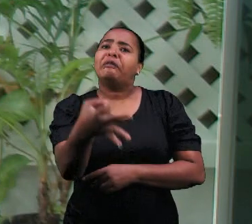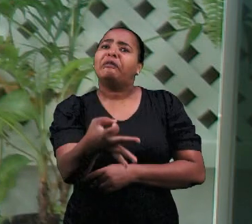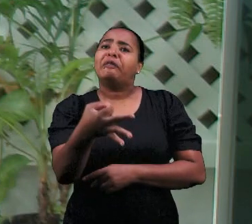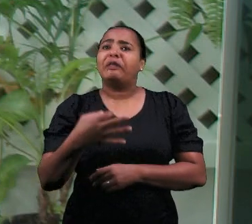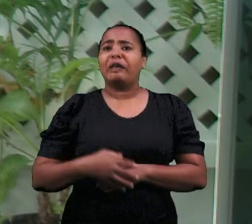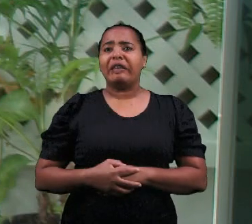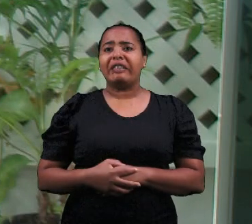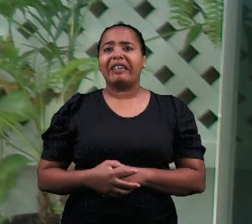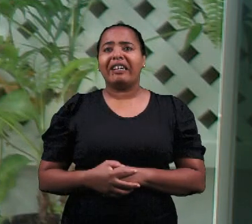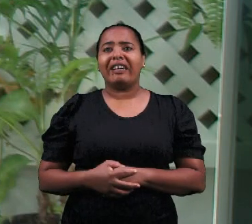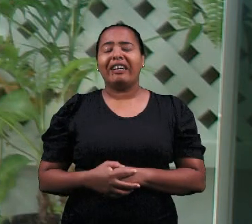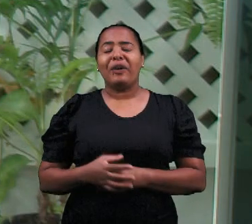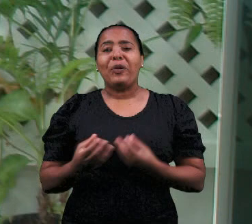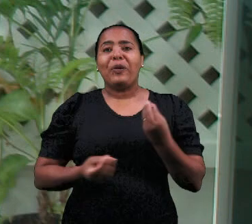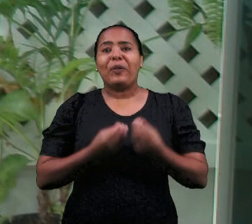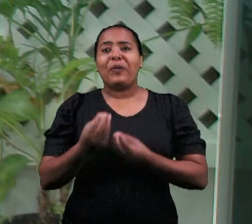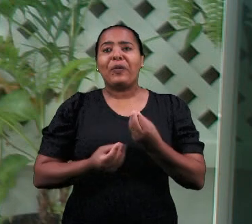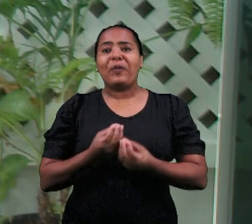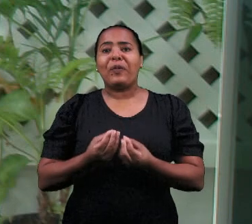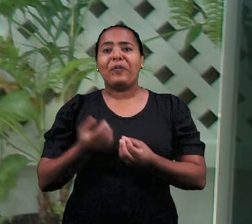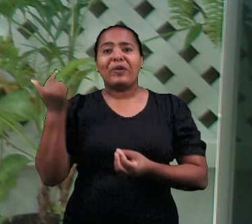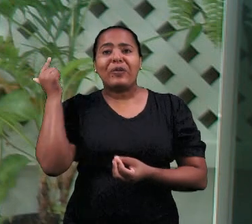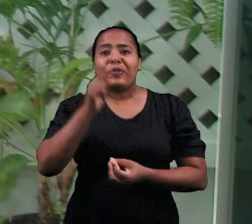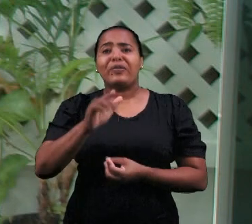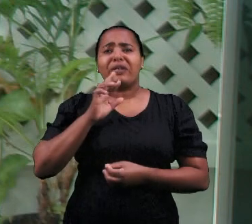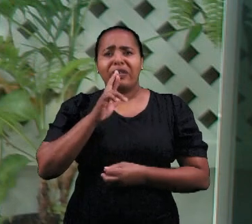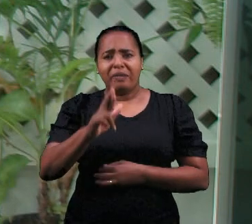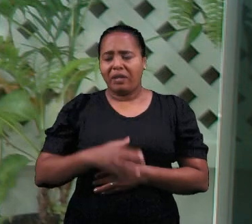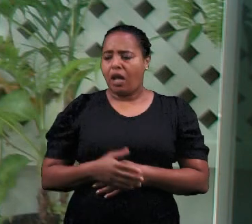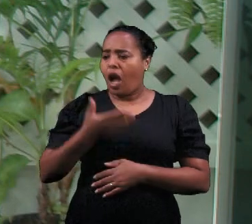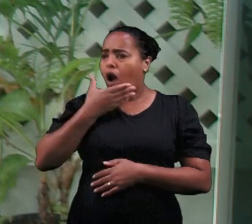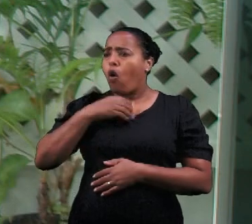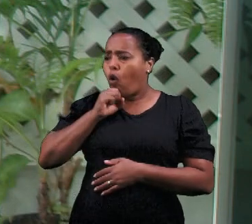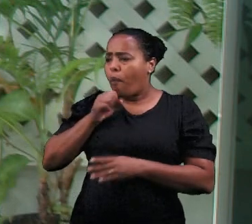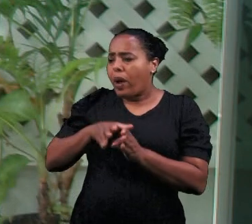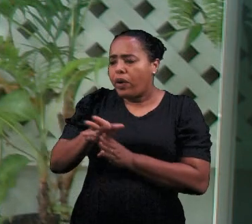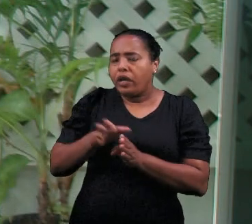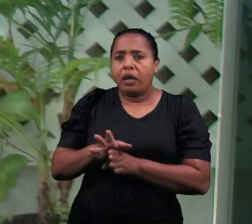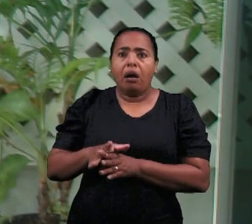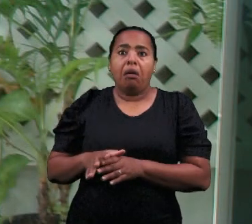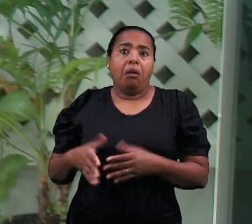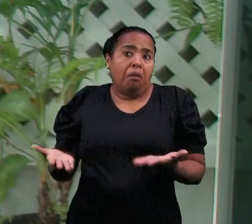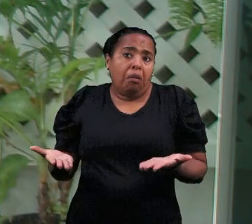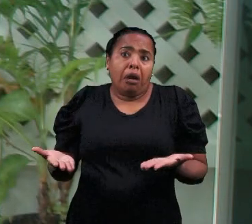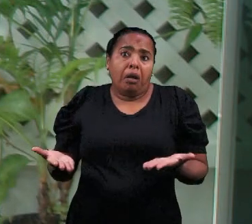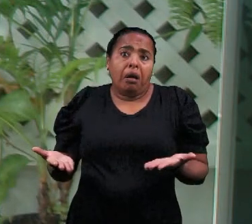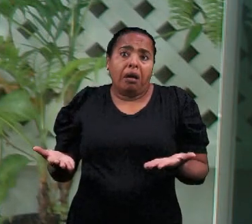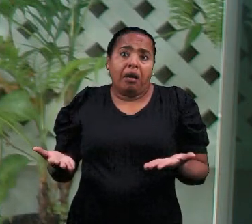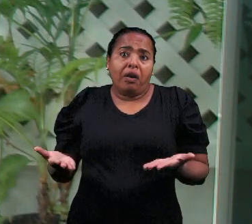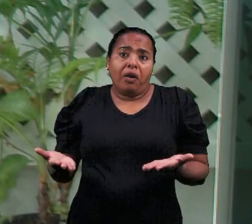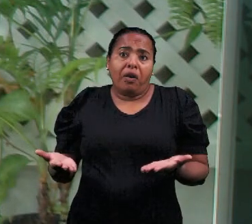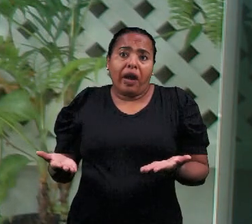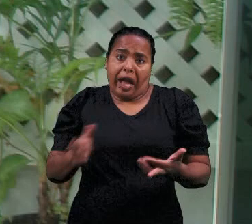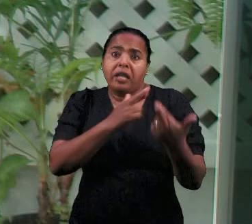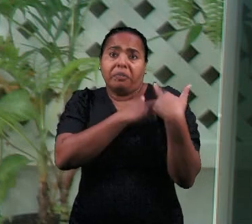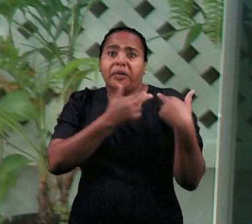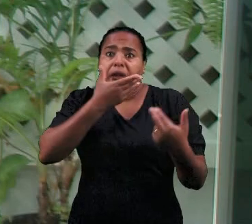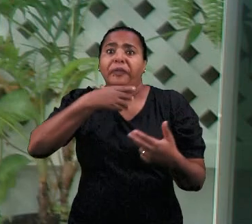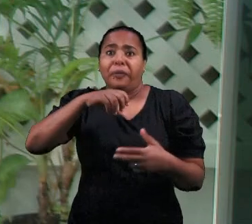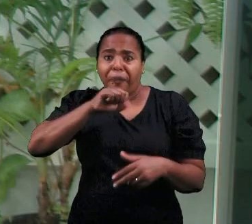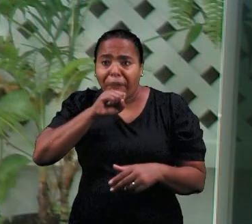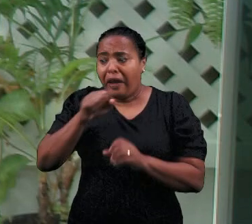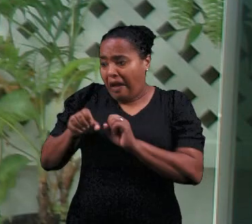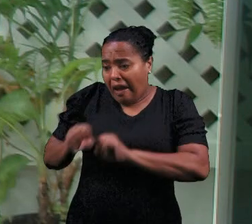et psychologiques. Et nous sommes admirés comment il a réussi à toucher ça, à voir ça. Non, le parent